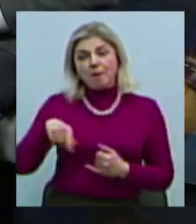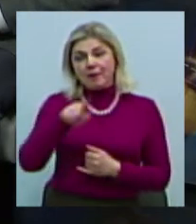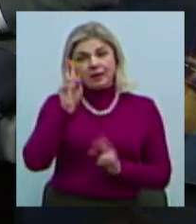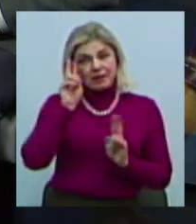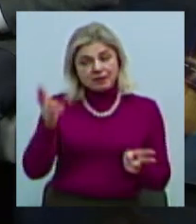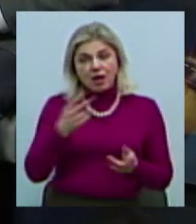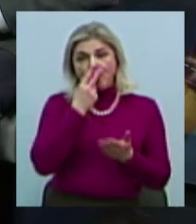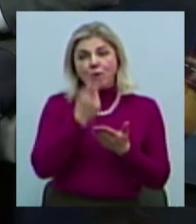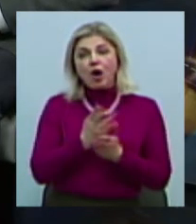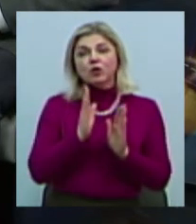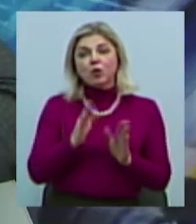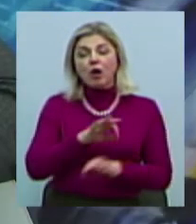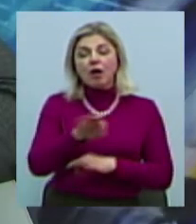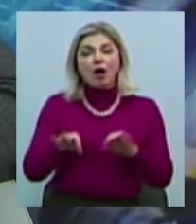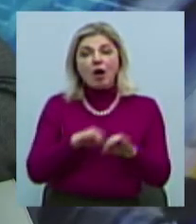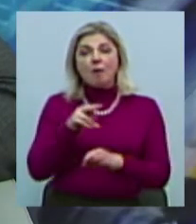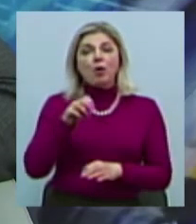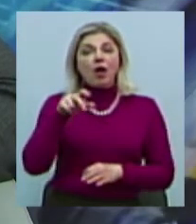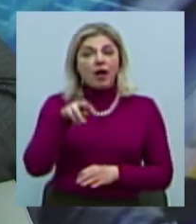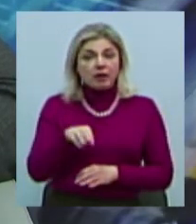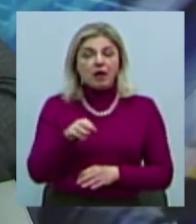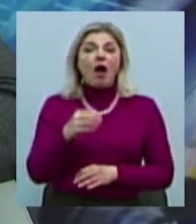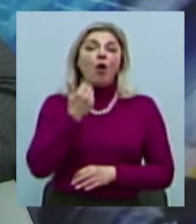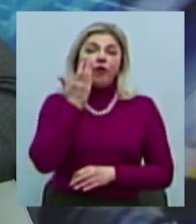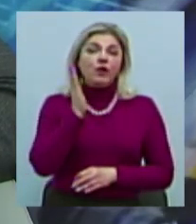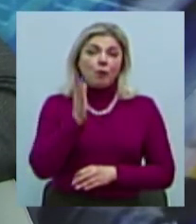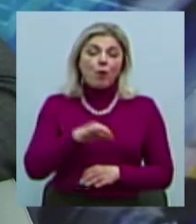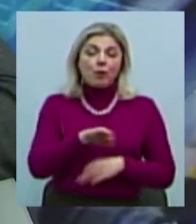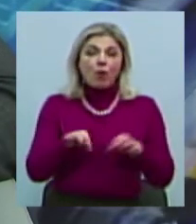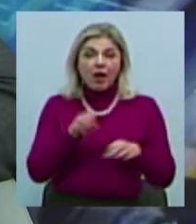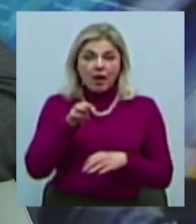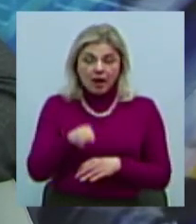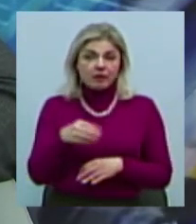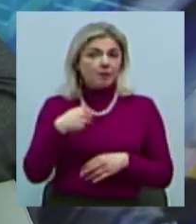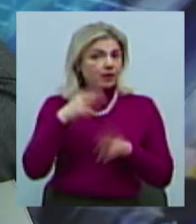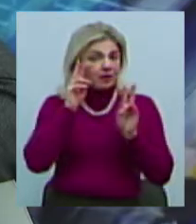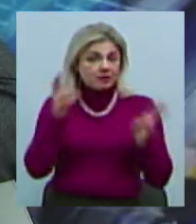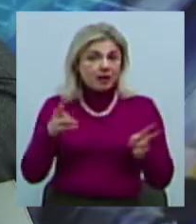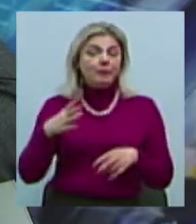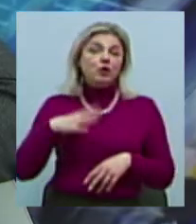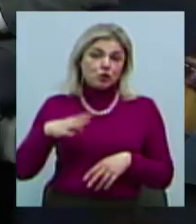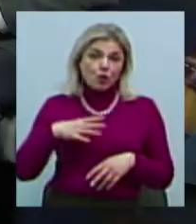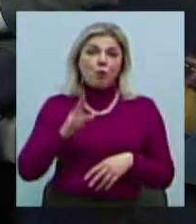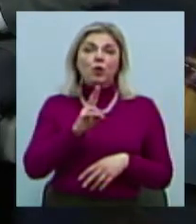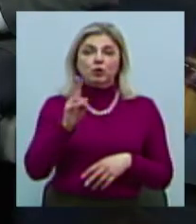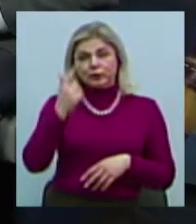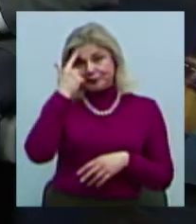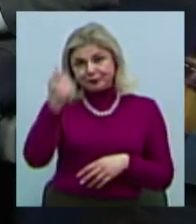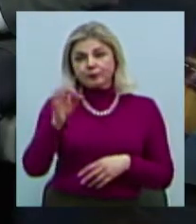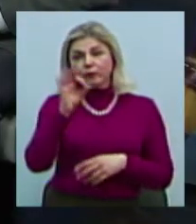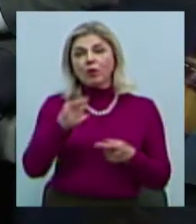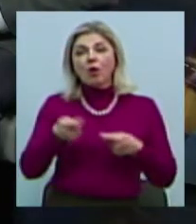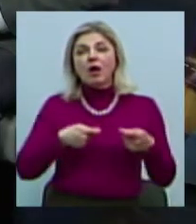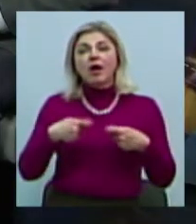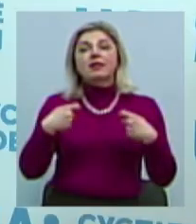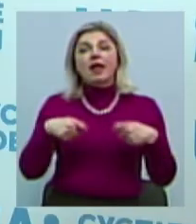проектная документация. И когда будет проект, пока мы тоже не знаем. Тендер объявлен, ждем, чтобы заявились на тендер. Тобто це йдеться поки